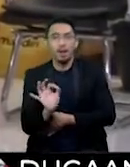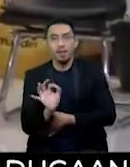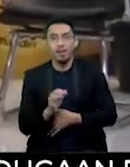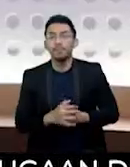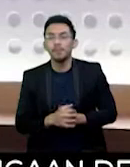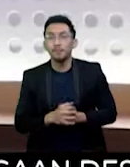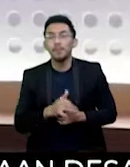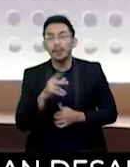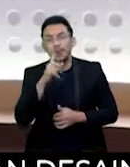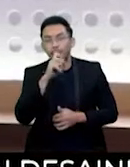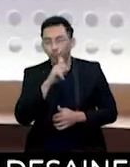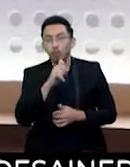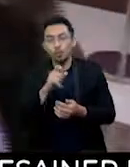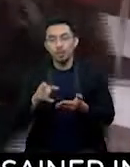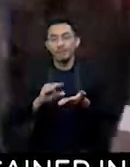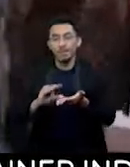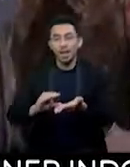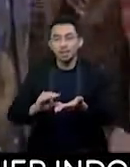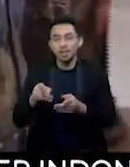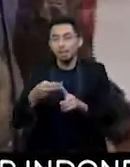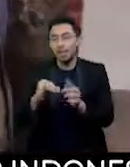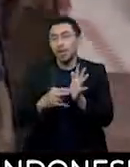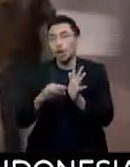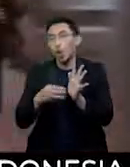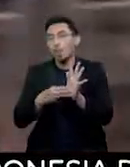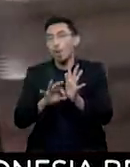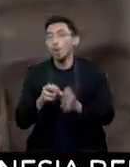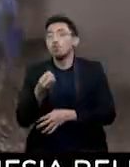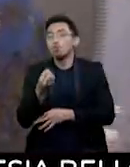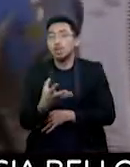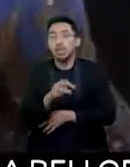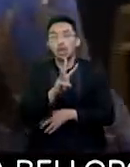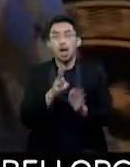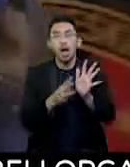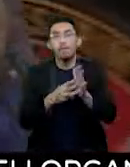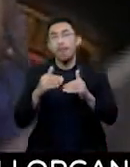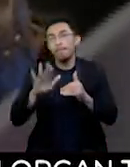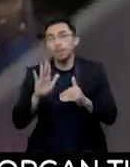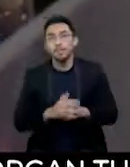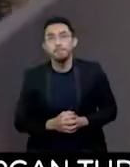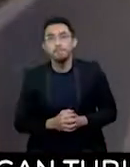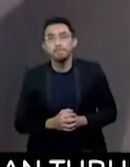pemilik aplikasi Binomo mengalami kerugian hingga miliaran rupiah. Dari Jakarta, Sofyan Firdaus, iNews melaporkan.